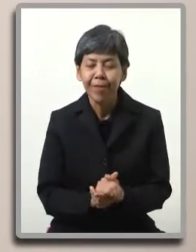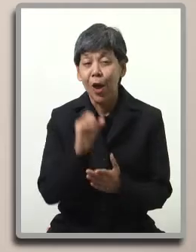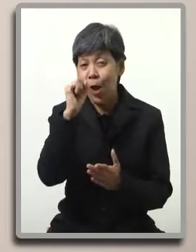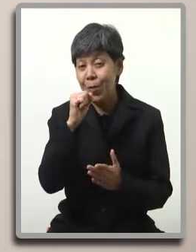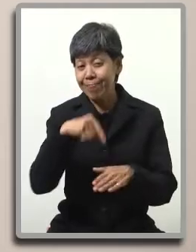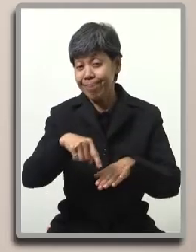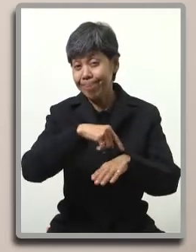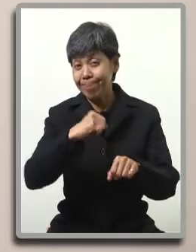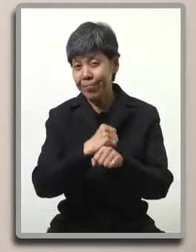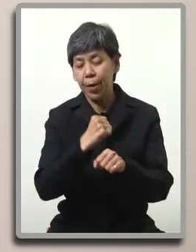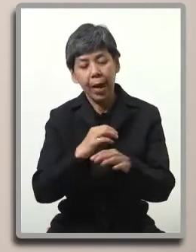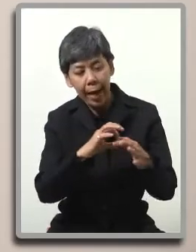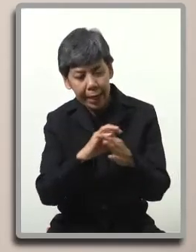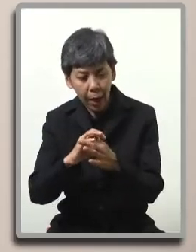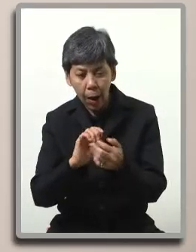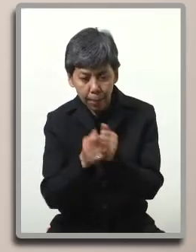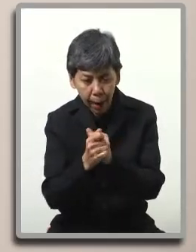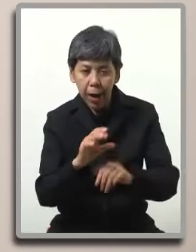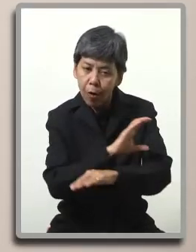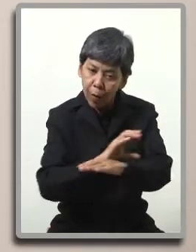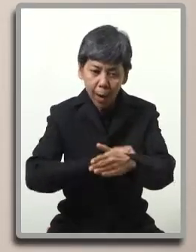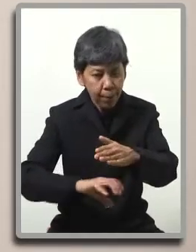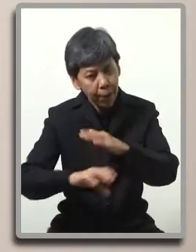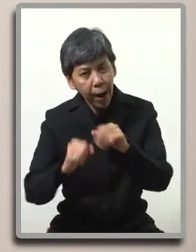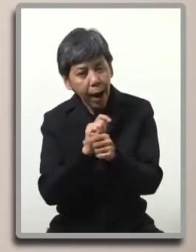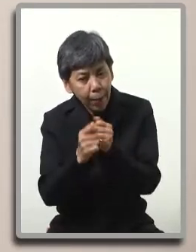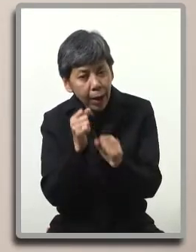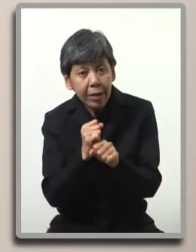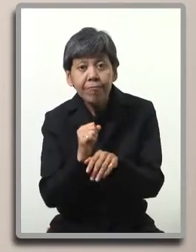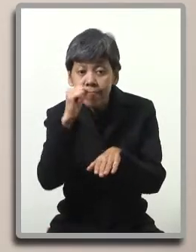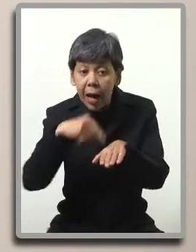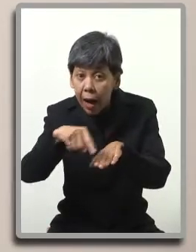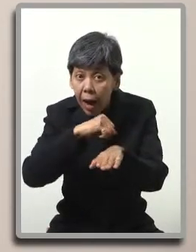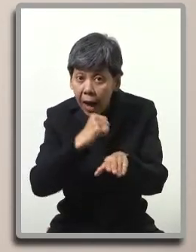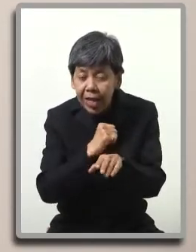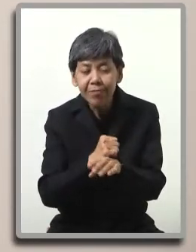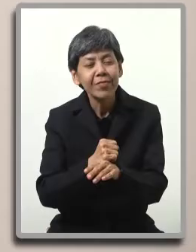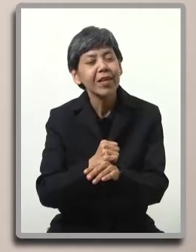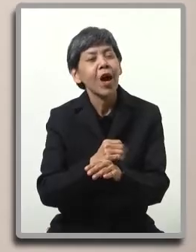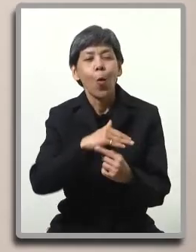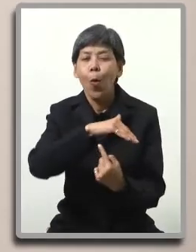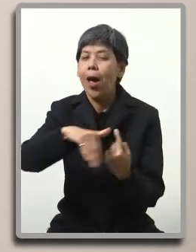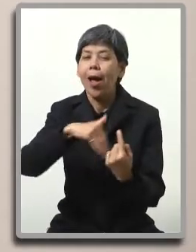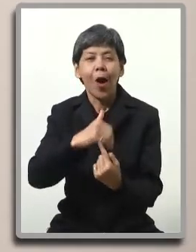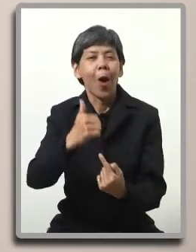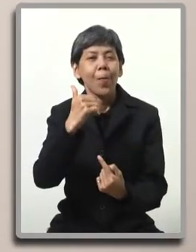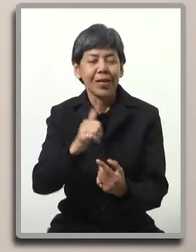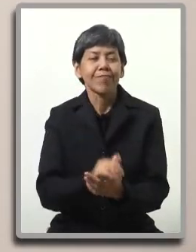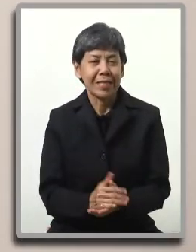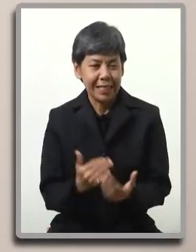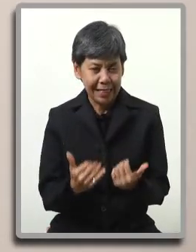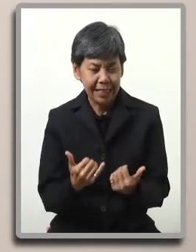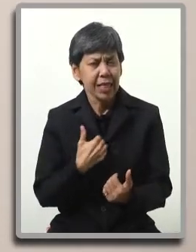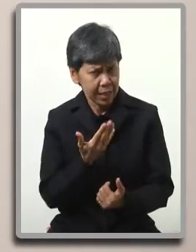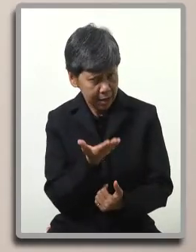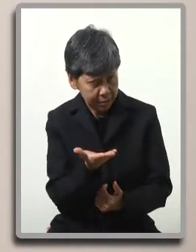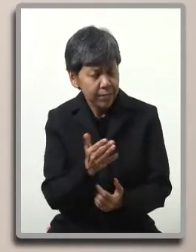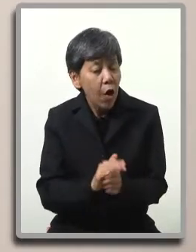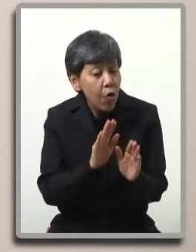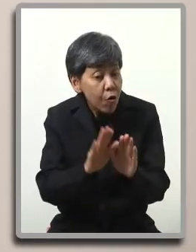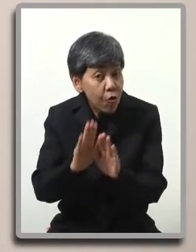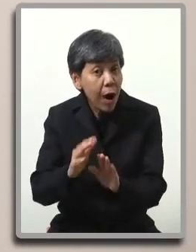มกที่มีการเชื่อมโยงเครือข่ายแล้วก็ที่สำคัญนะครับเป็นขสมกที่เป็นมิตรกับสิ่งแวดล้อมนะครับในช่วงนี้อยากให้ท่าน